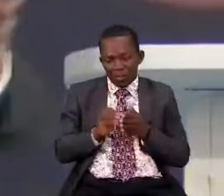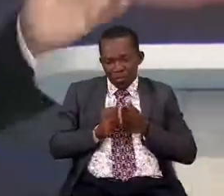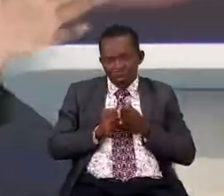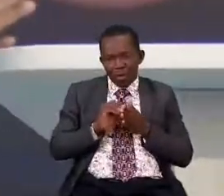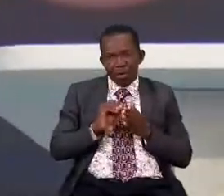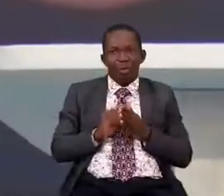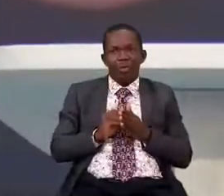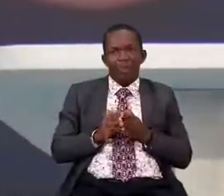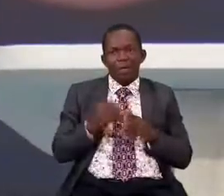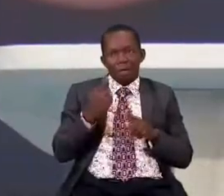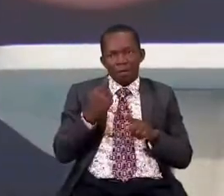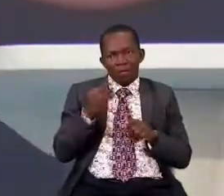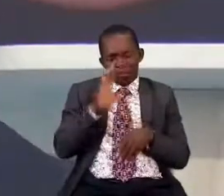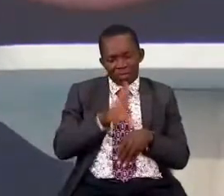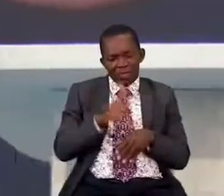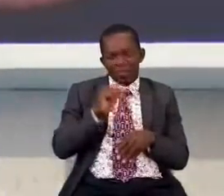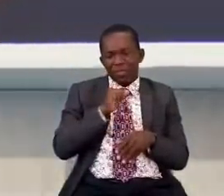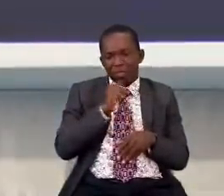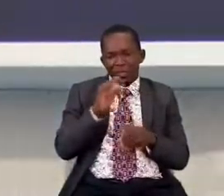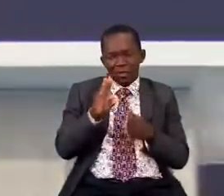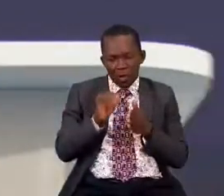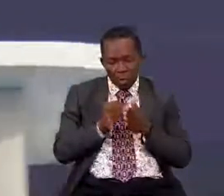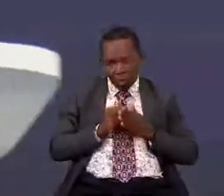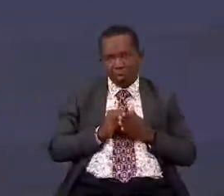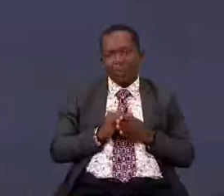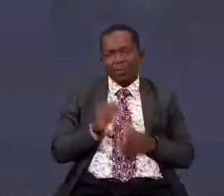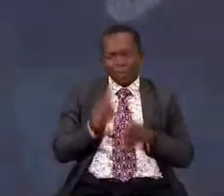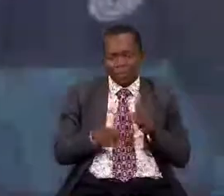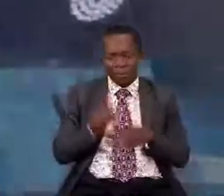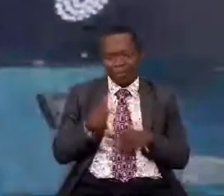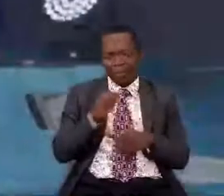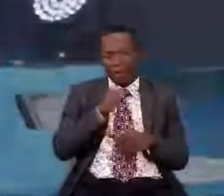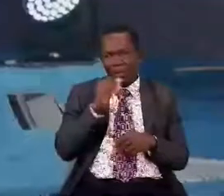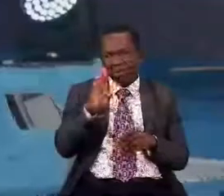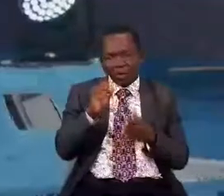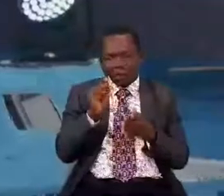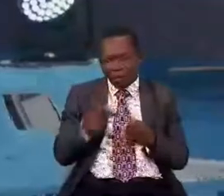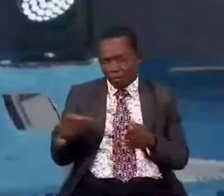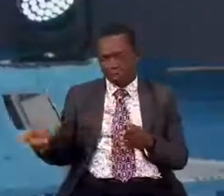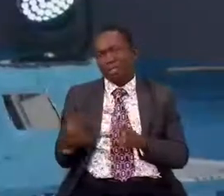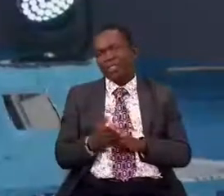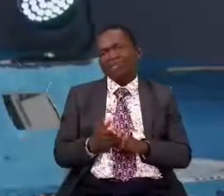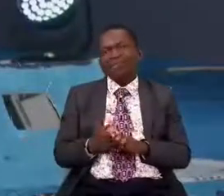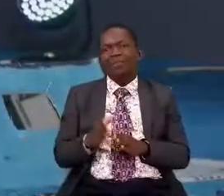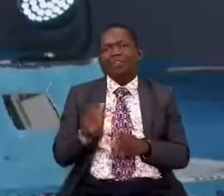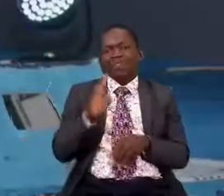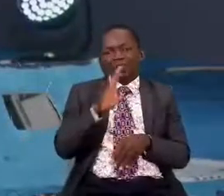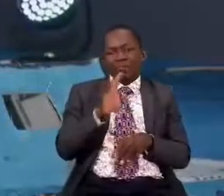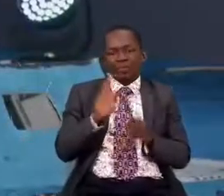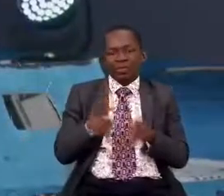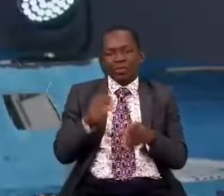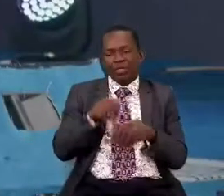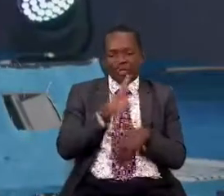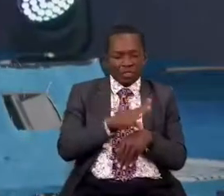toi, l'assemblée n'est pas pour toi, tu es son représentant,